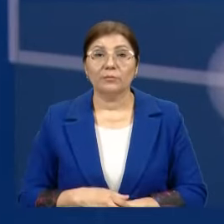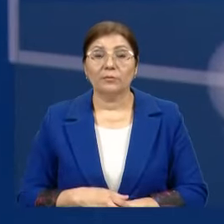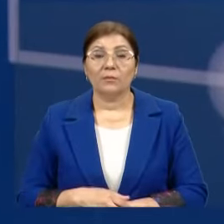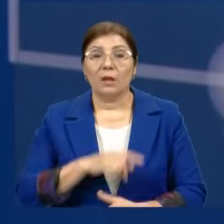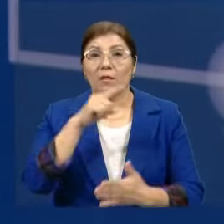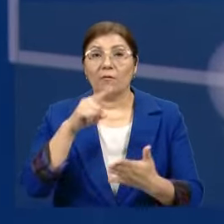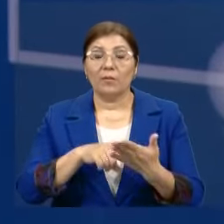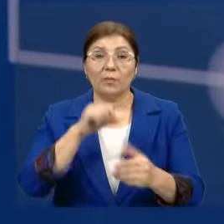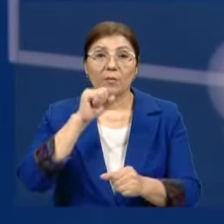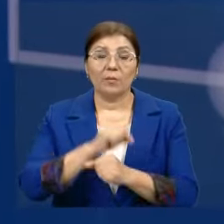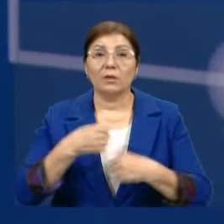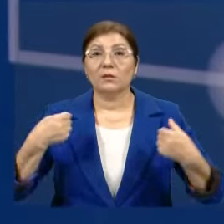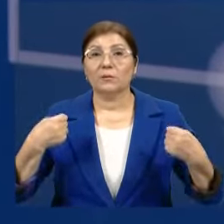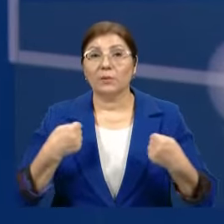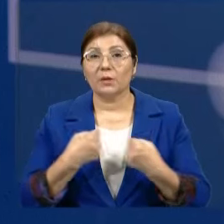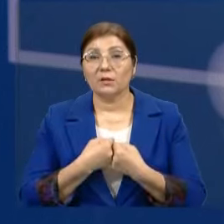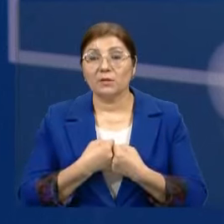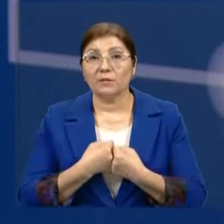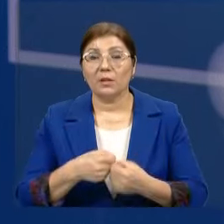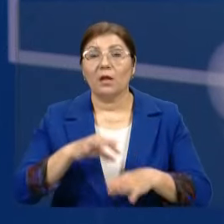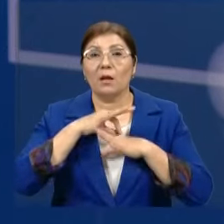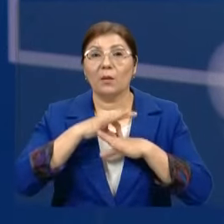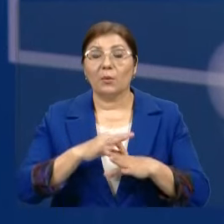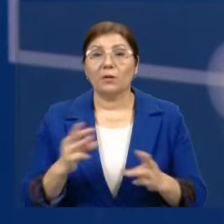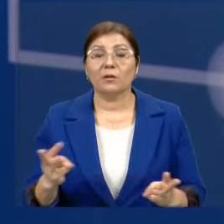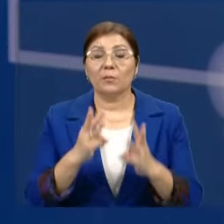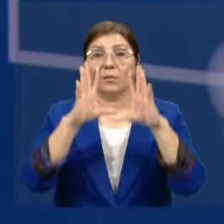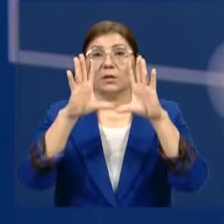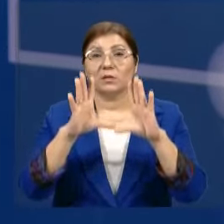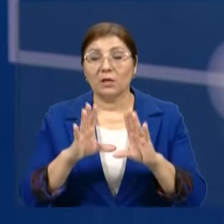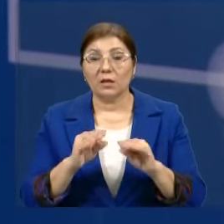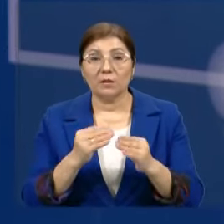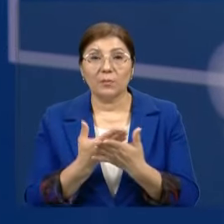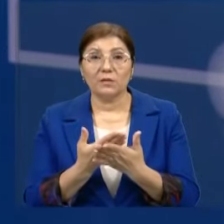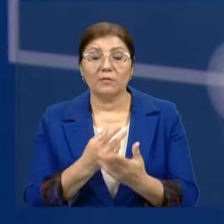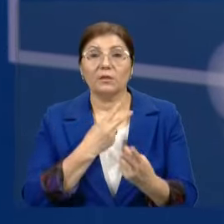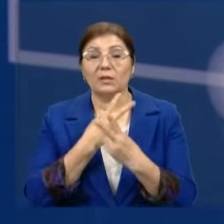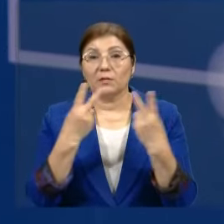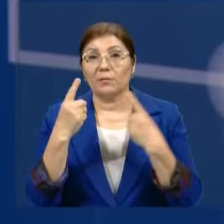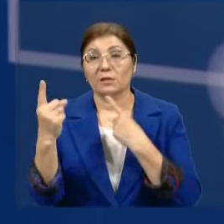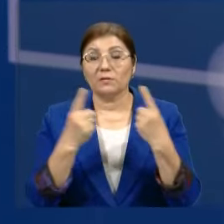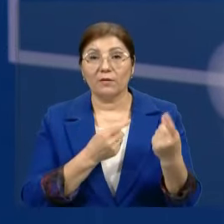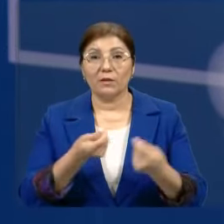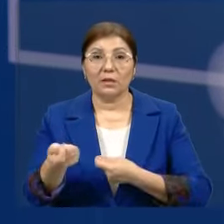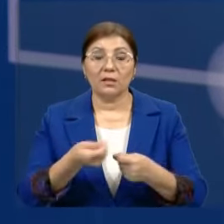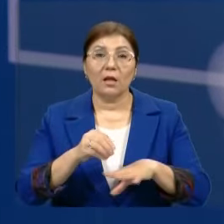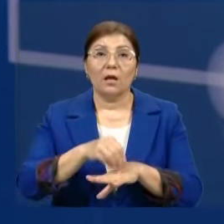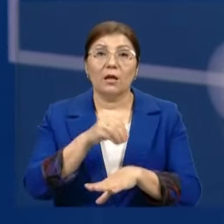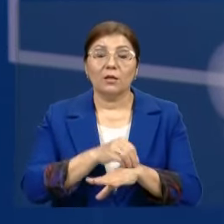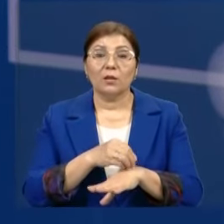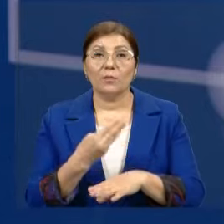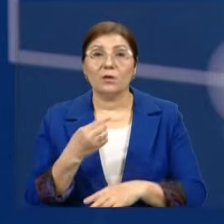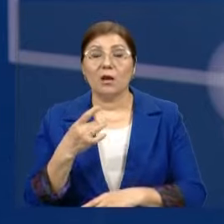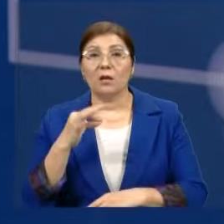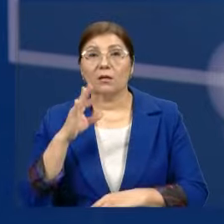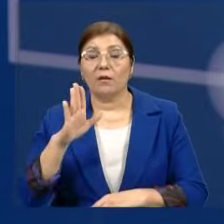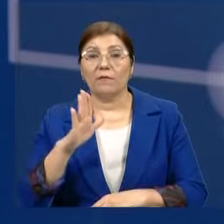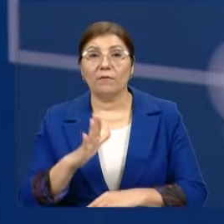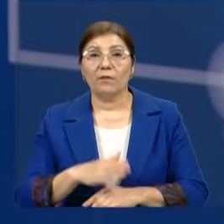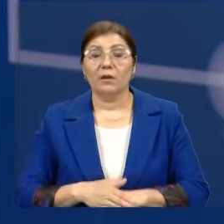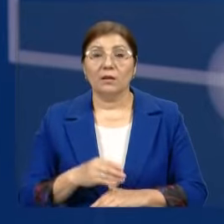Вопросы профилактики дорожно-транспортных происшествий и прохождения пожароопасного периода рассмотрели на совещании под председательством Аким области. По его итогам